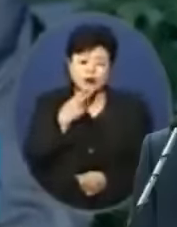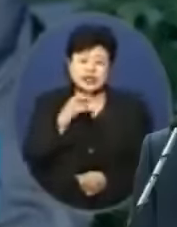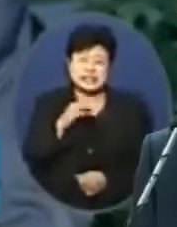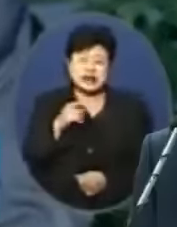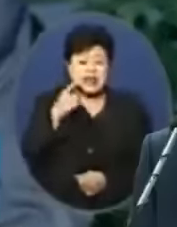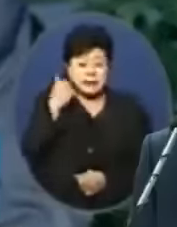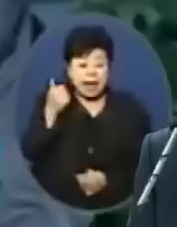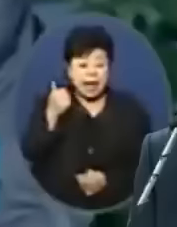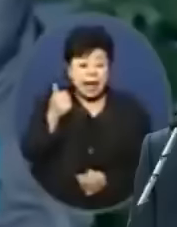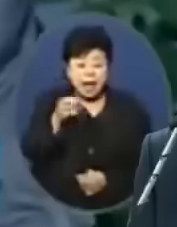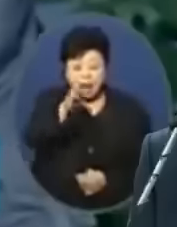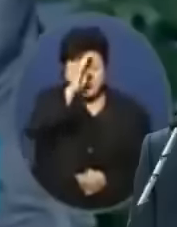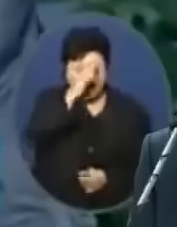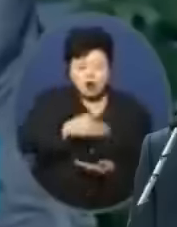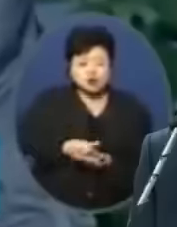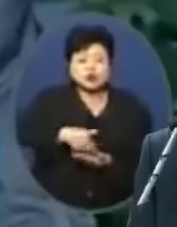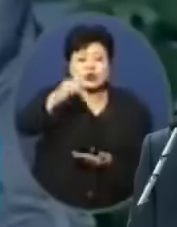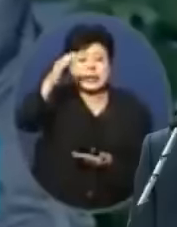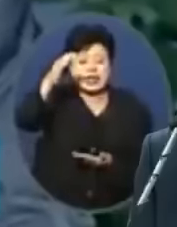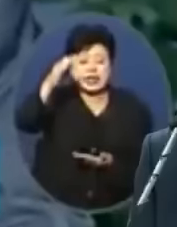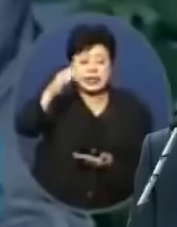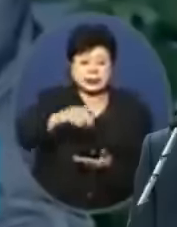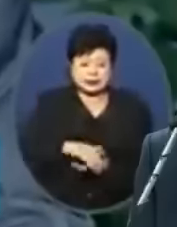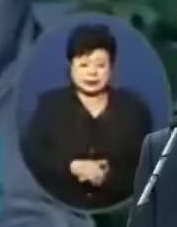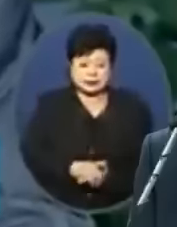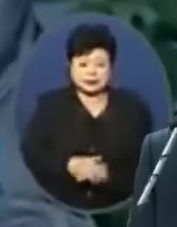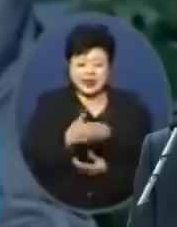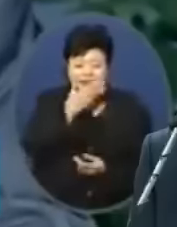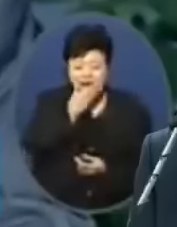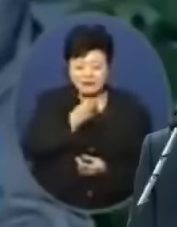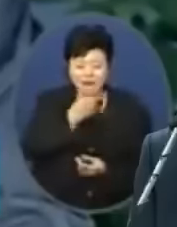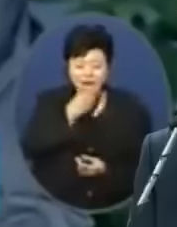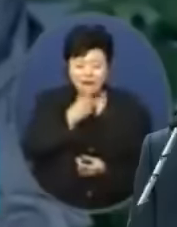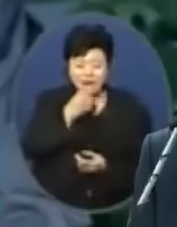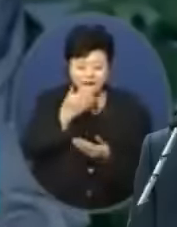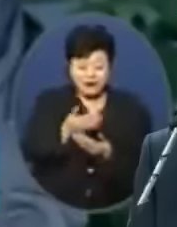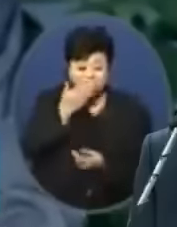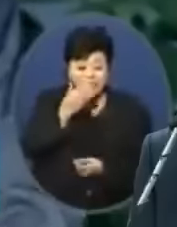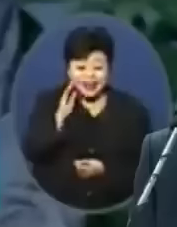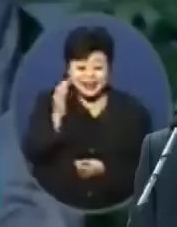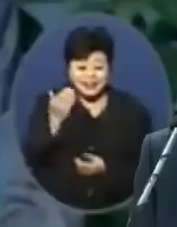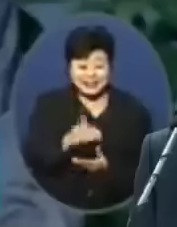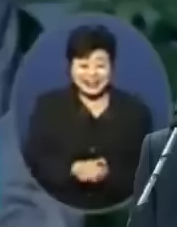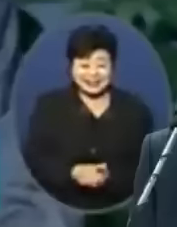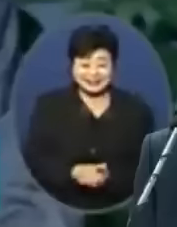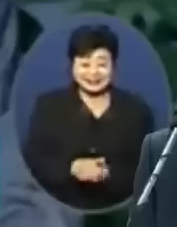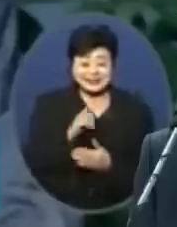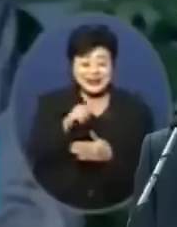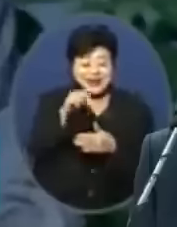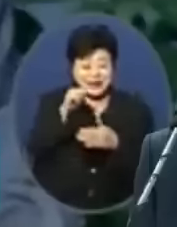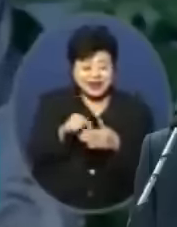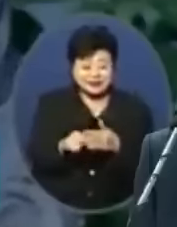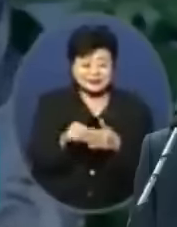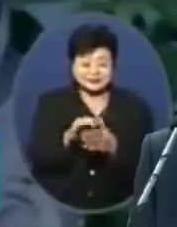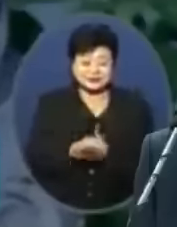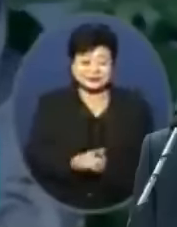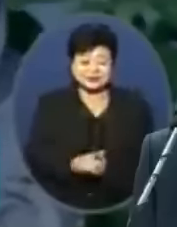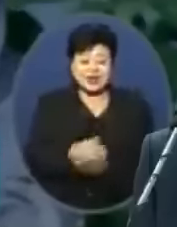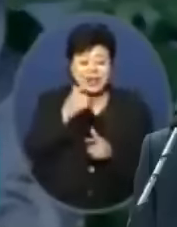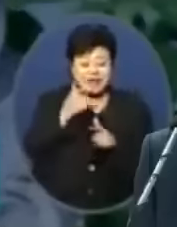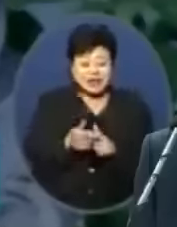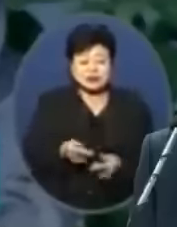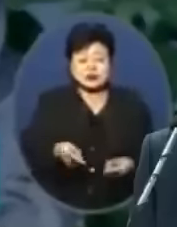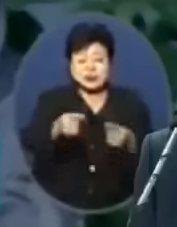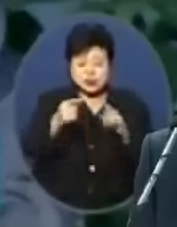증후군을 다 쫓아내고 행복을 얻을 수가 있는 것입니다. 마음에